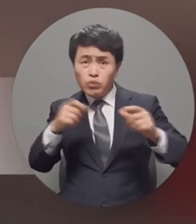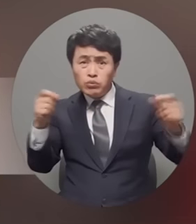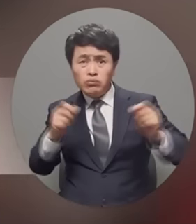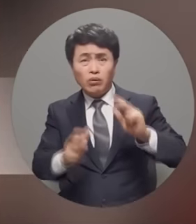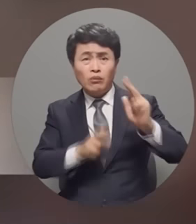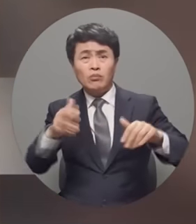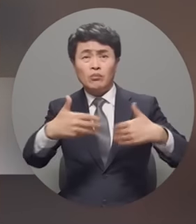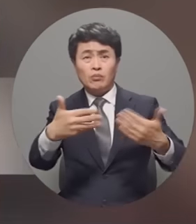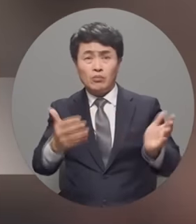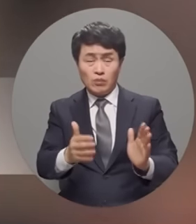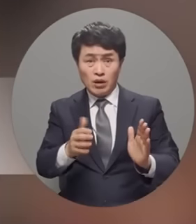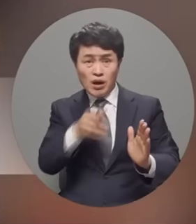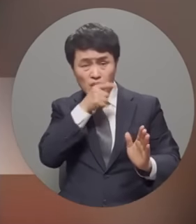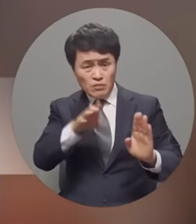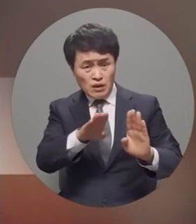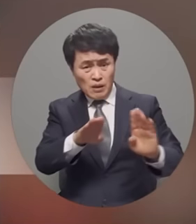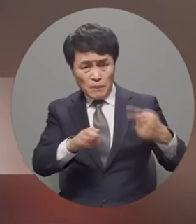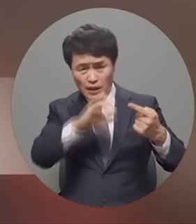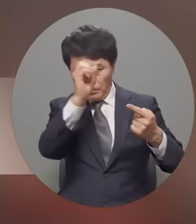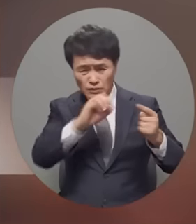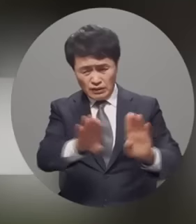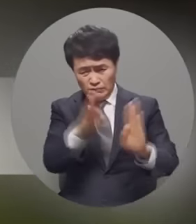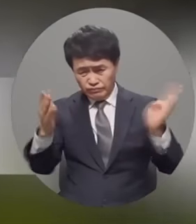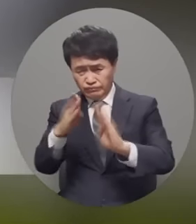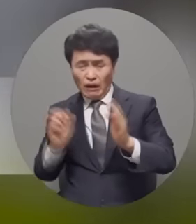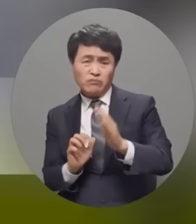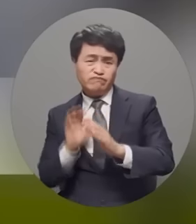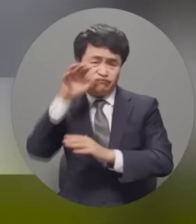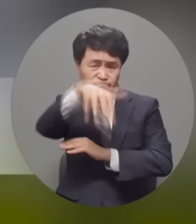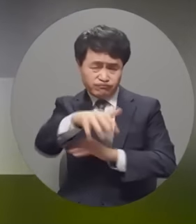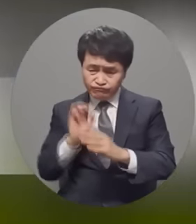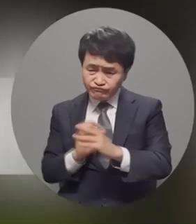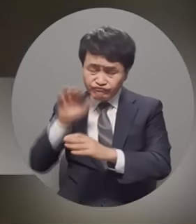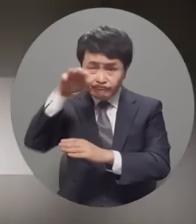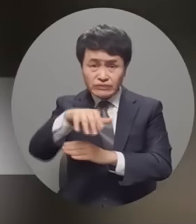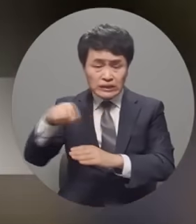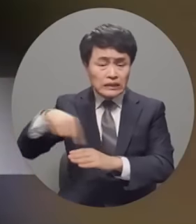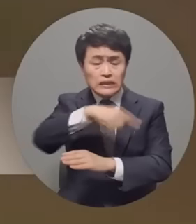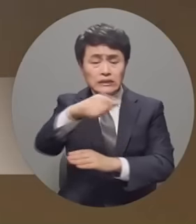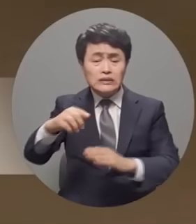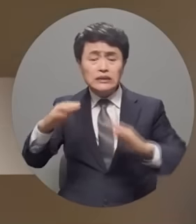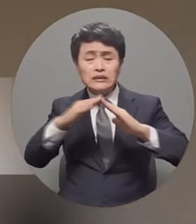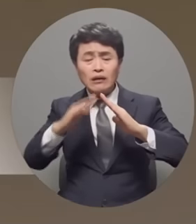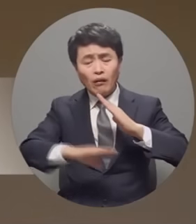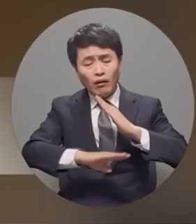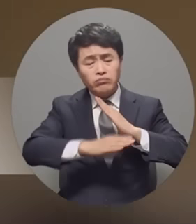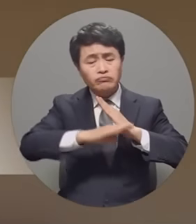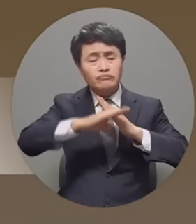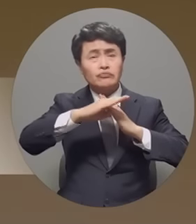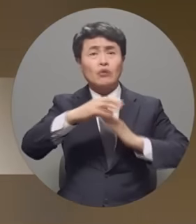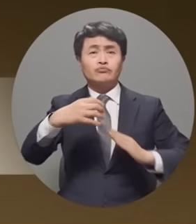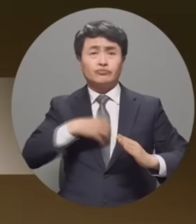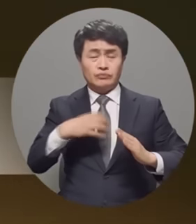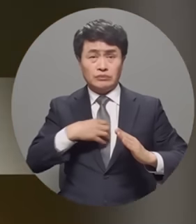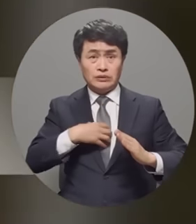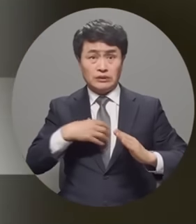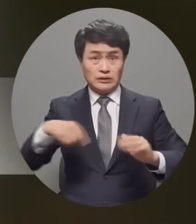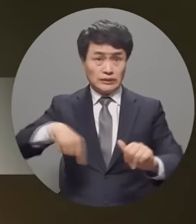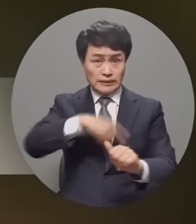수력발전소는 수문을 100% 개방했습니다. 인근 마을이 완전히 물에 잠길 가능성이 높아지자